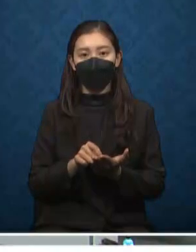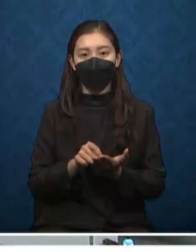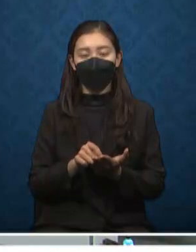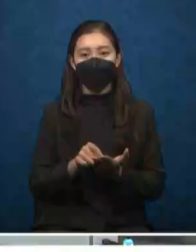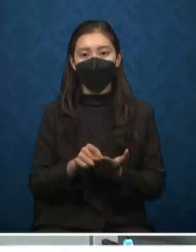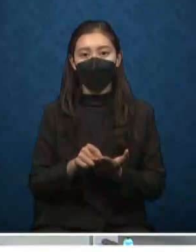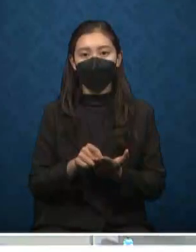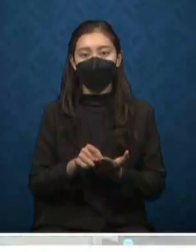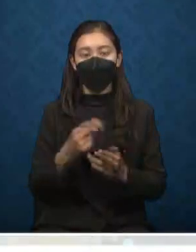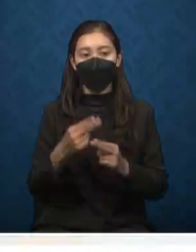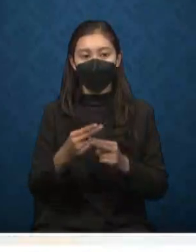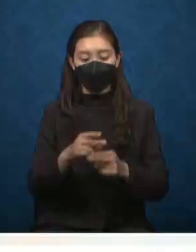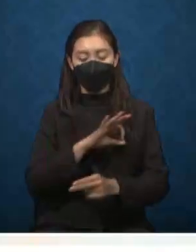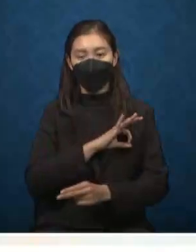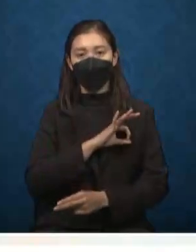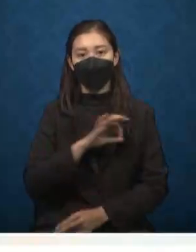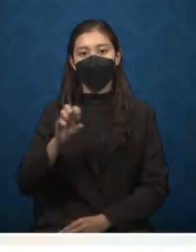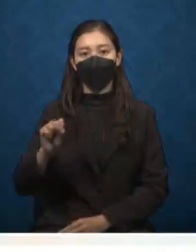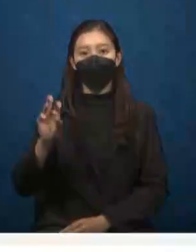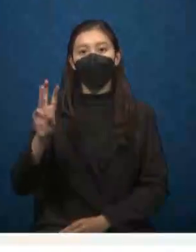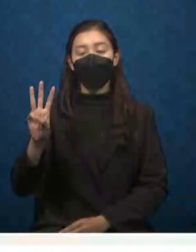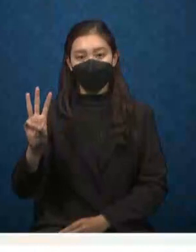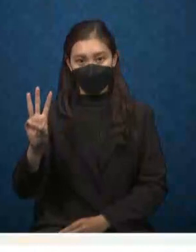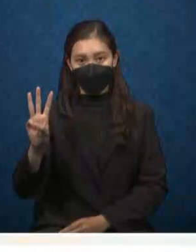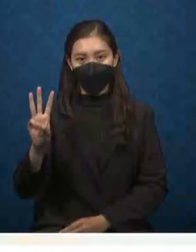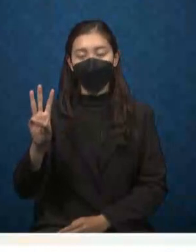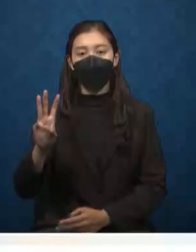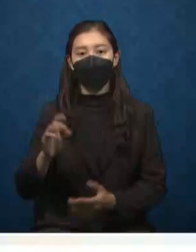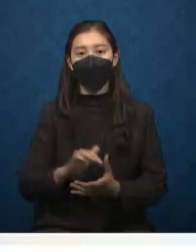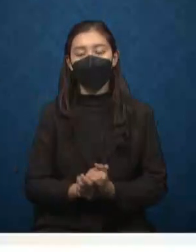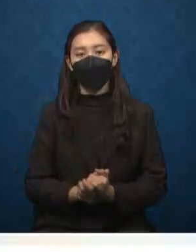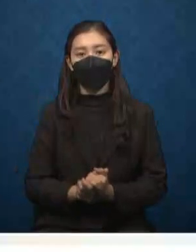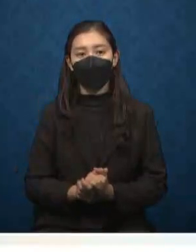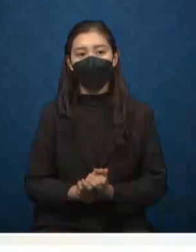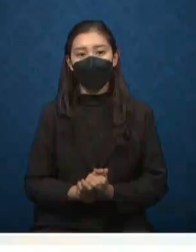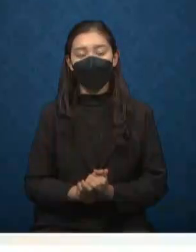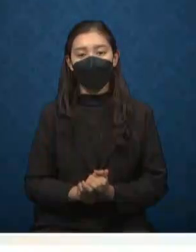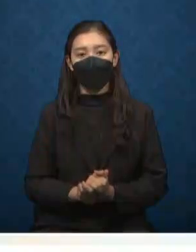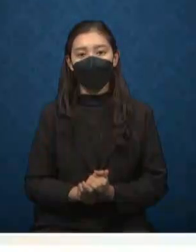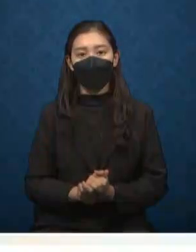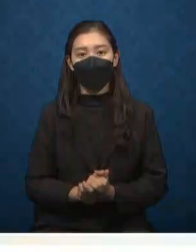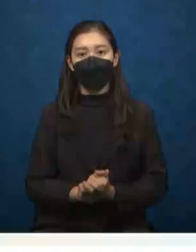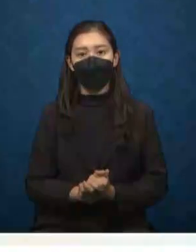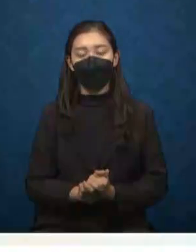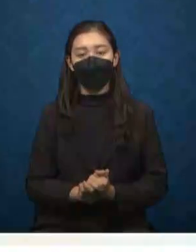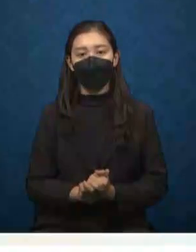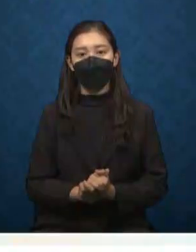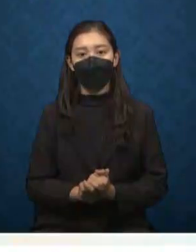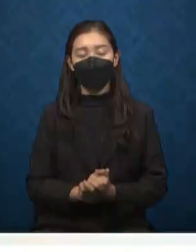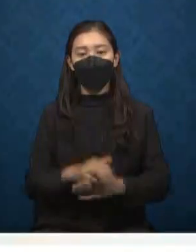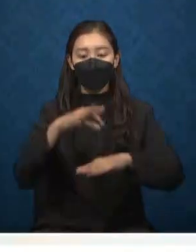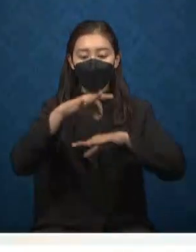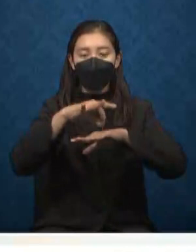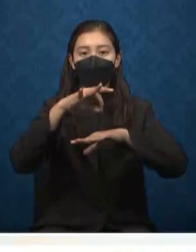าตามที่ได้มีพระบรมราชโองการโปรดเกล้าโปรดกระหม่อมแต่งตั้งสมาชิกวุฒิสภ